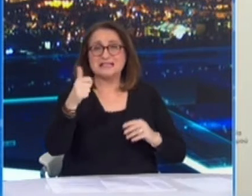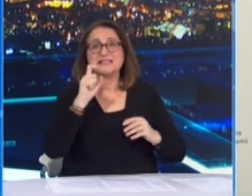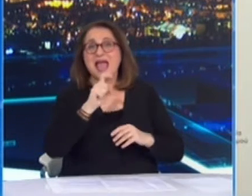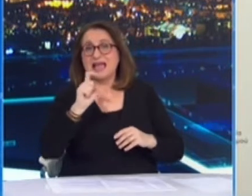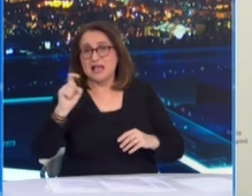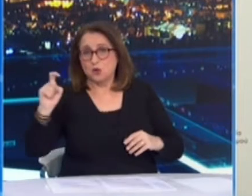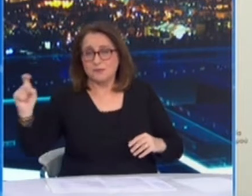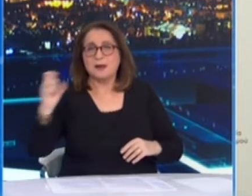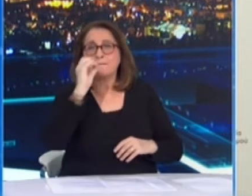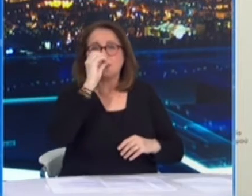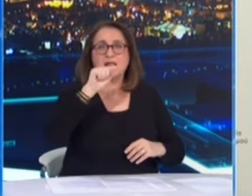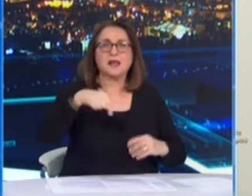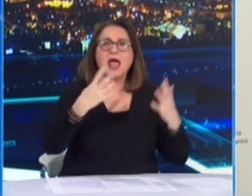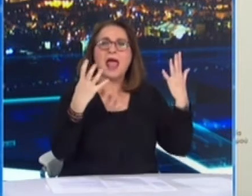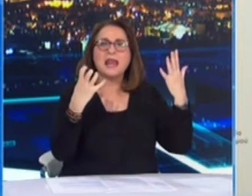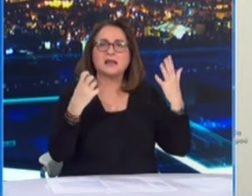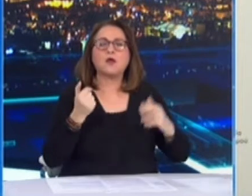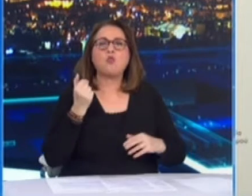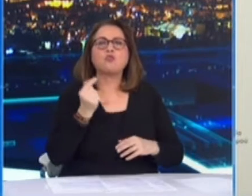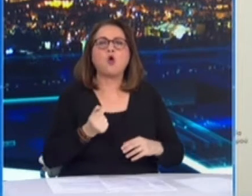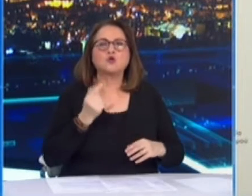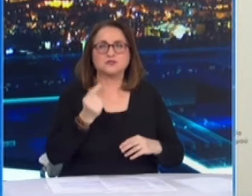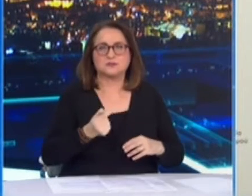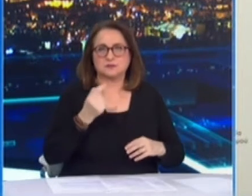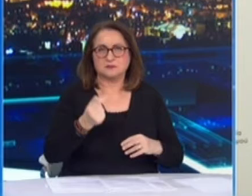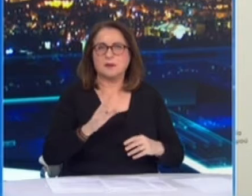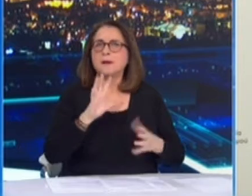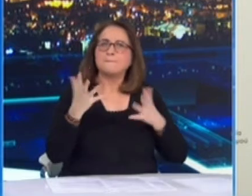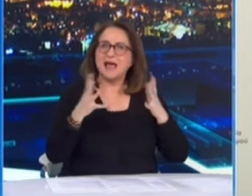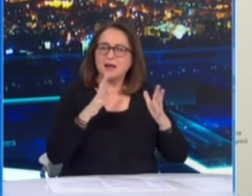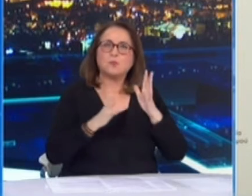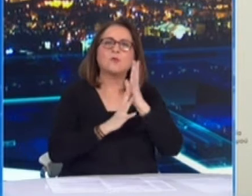26.090.000 δόσεις που αντιστοιχούν σε εμβολιασμό